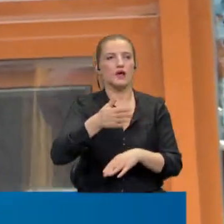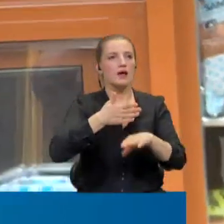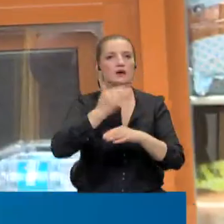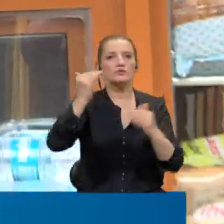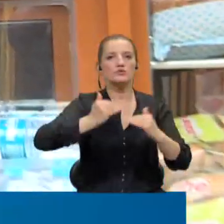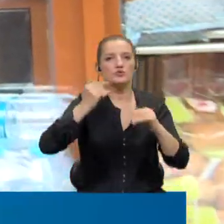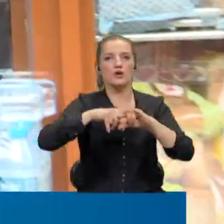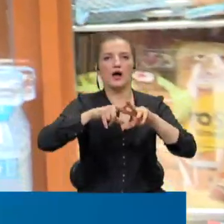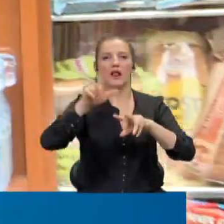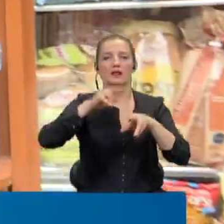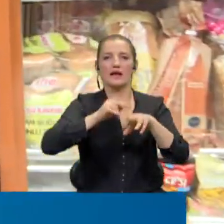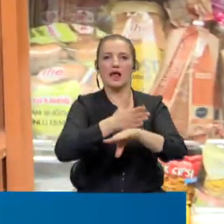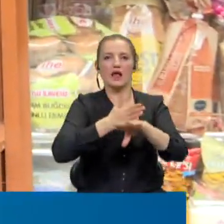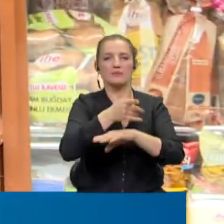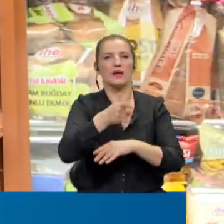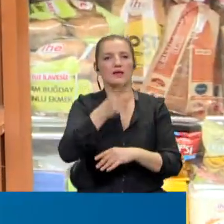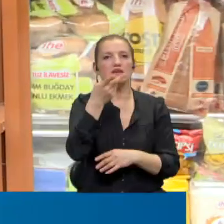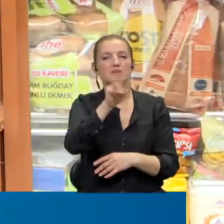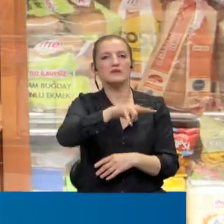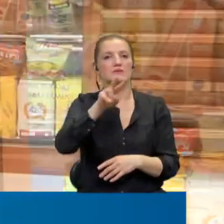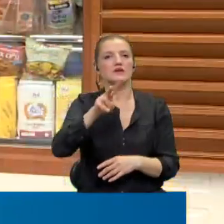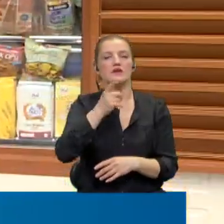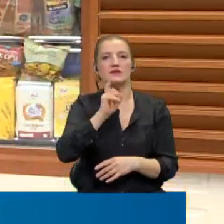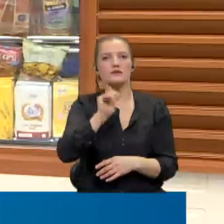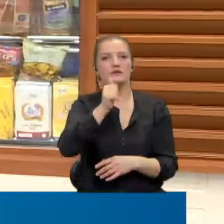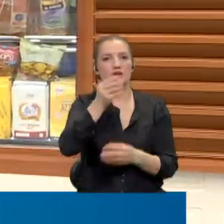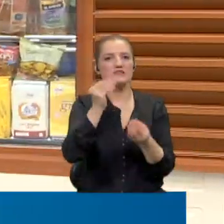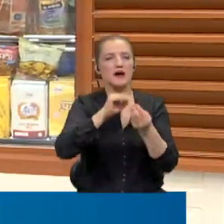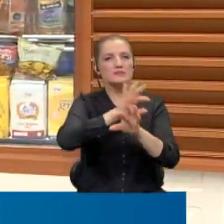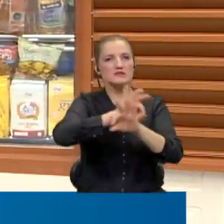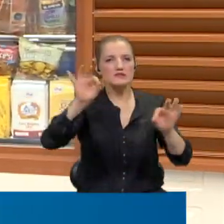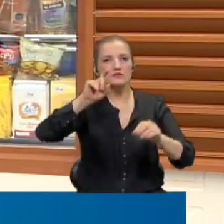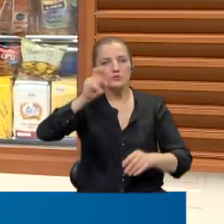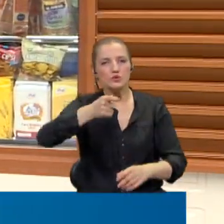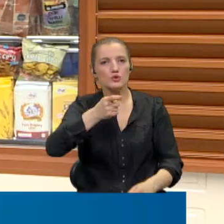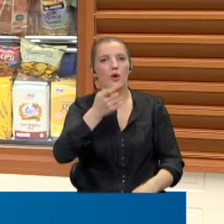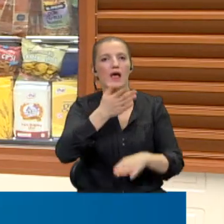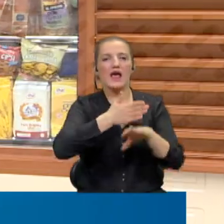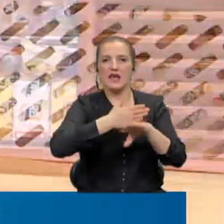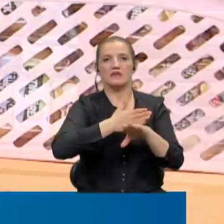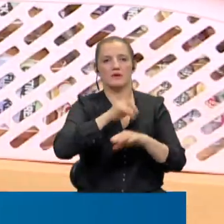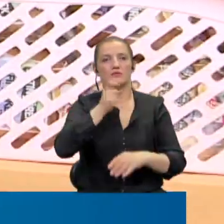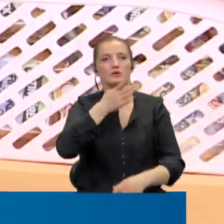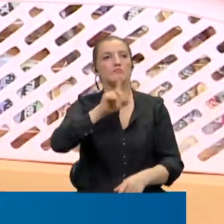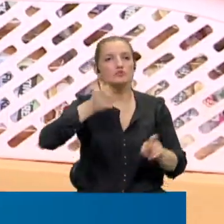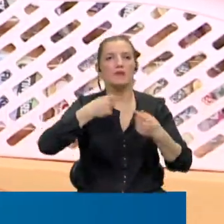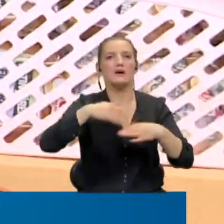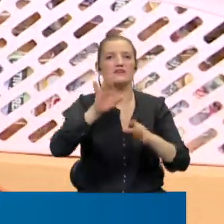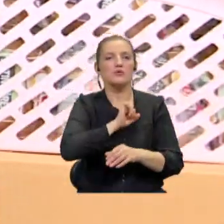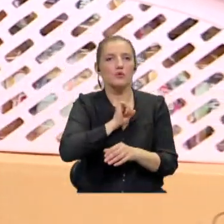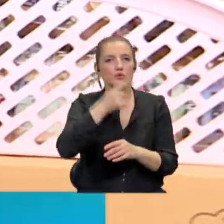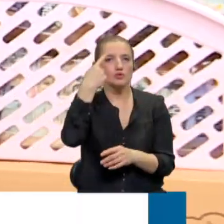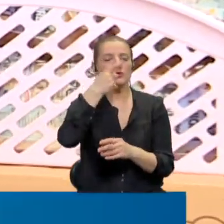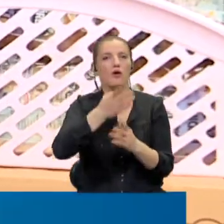ekmeği sarıldı İstanbul'da tüketici 2020 2'nin ilk gününde zamsız bulabildiği Nadir ürünlerden biriydi bulamazsam